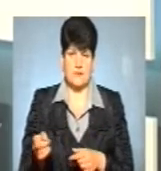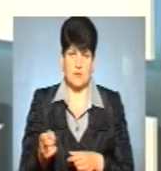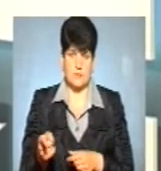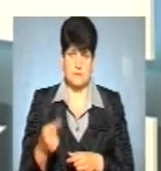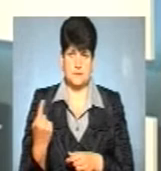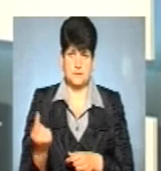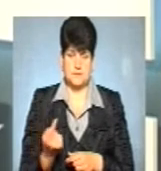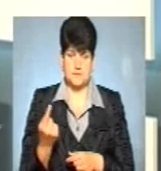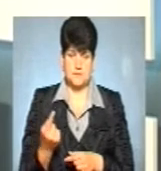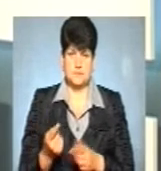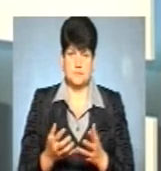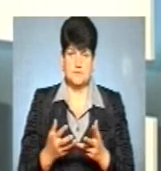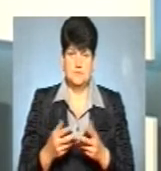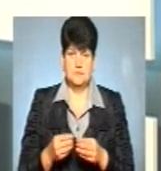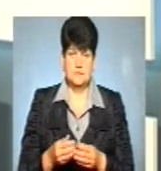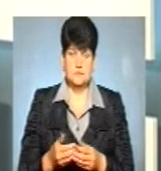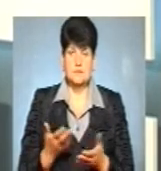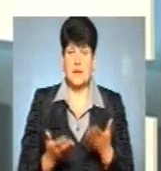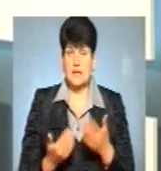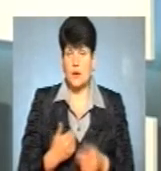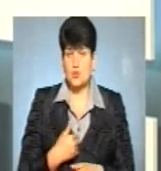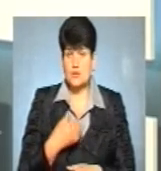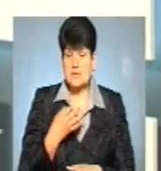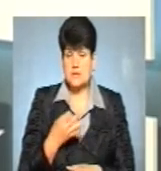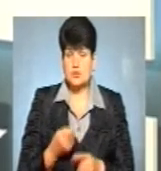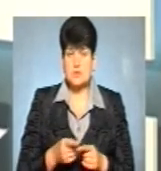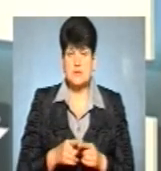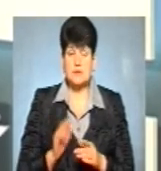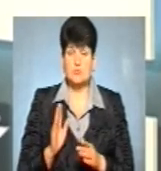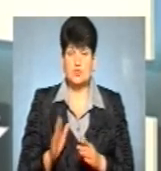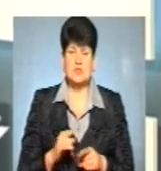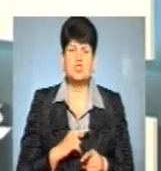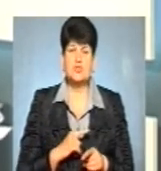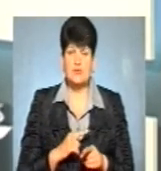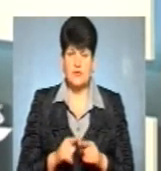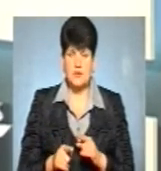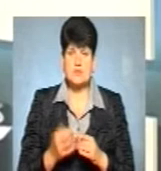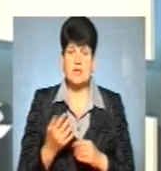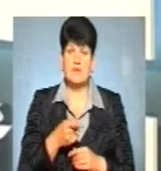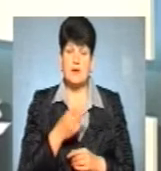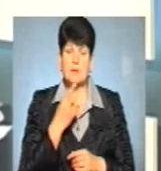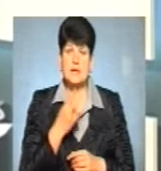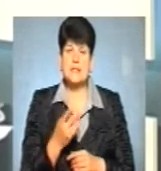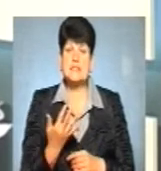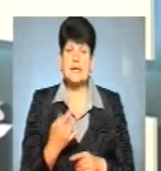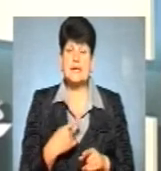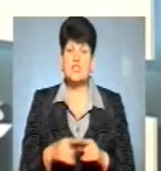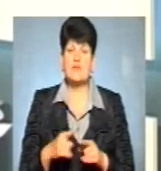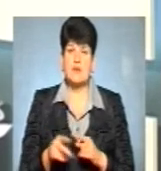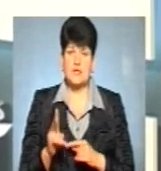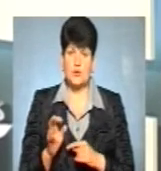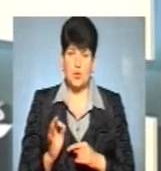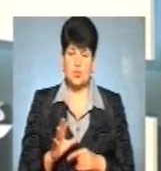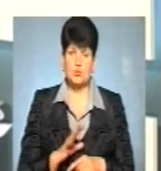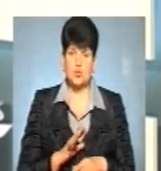на відповідні рахунки. Але я хочу сказати, що це буде досить швидко, оскільки ви бачите, наскільки швидко